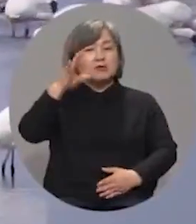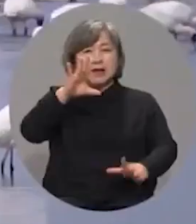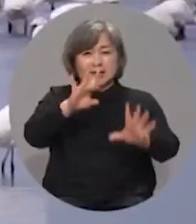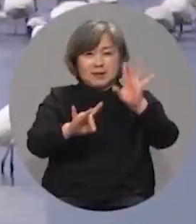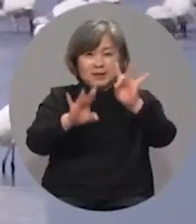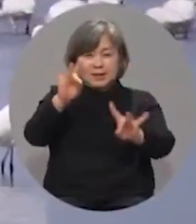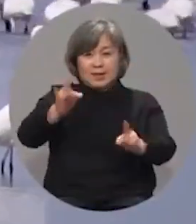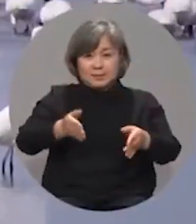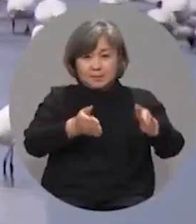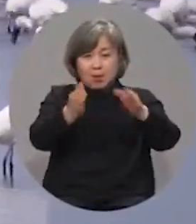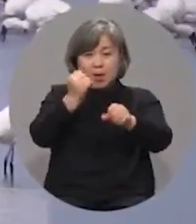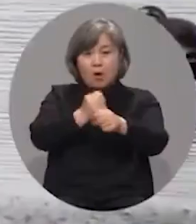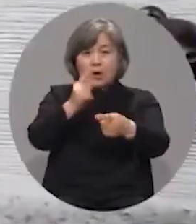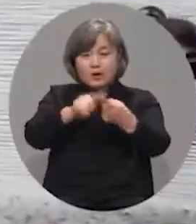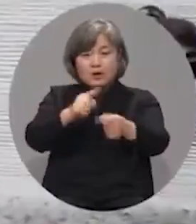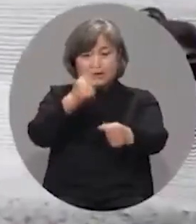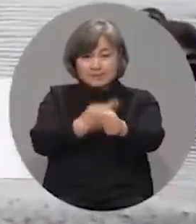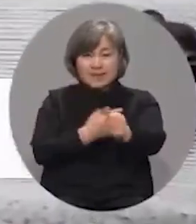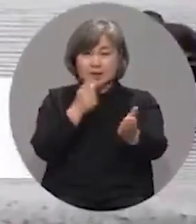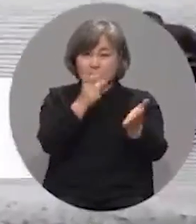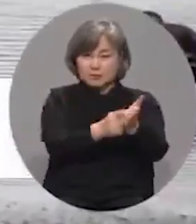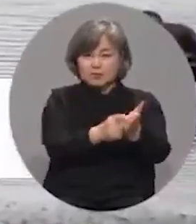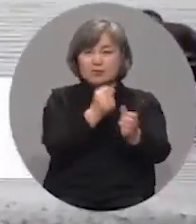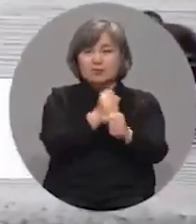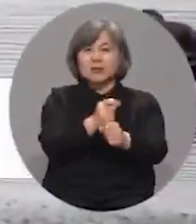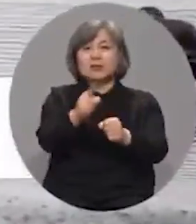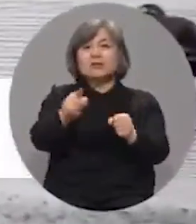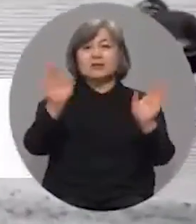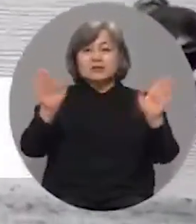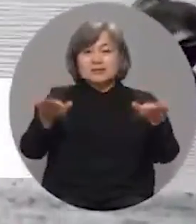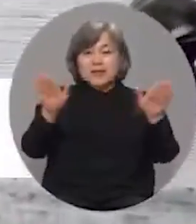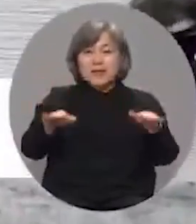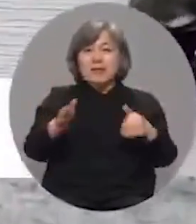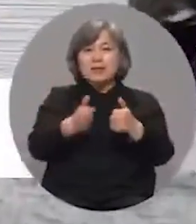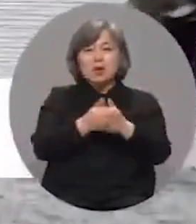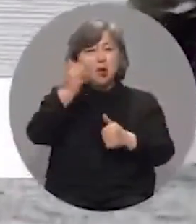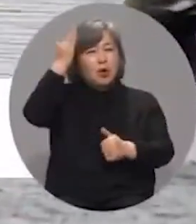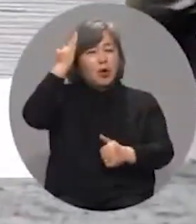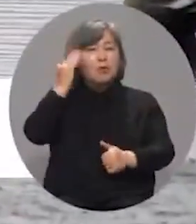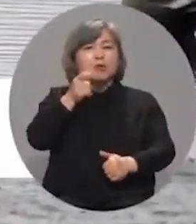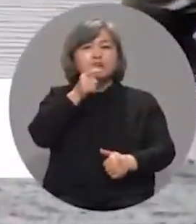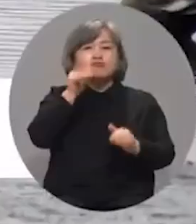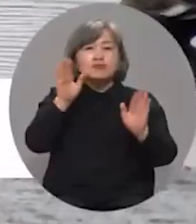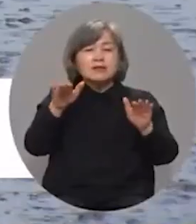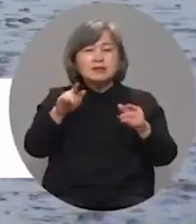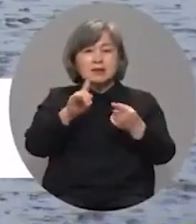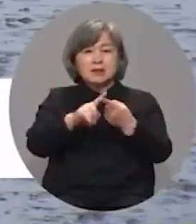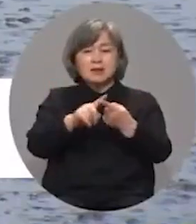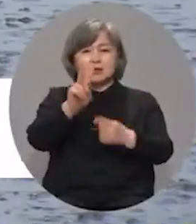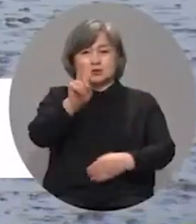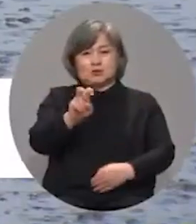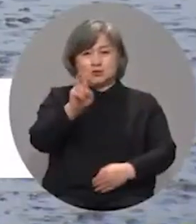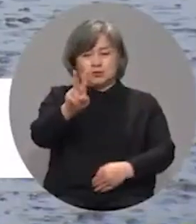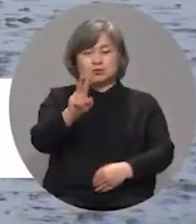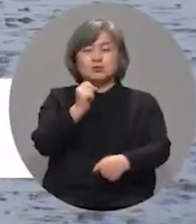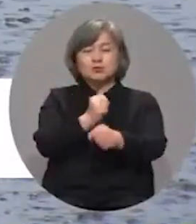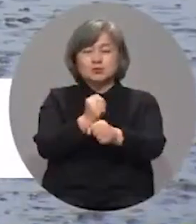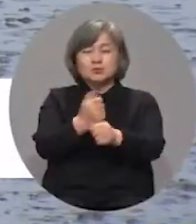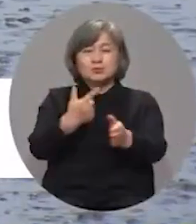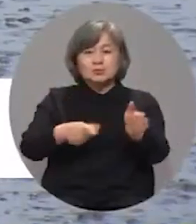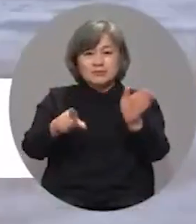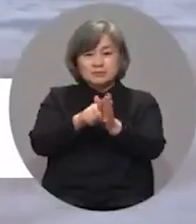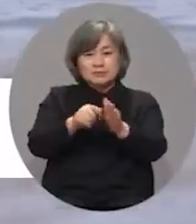자연 유산에 등재된 것은 실제 조세와 검은머리물떼새 등 멸종 유기 조류 22종 을 비롯한